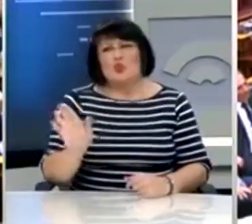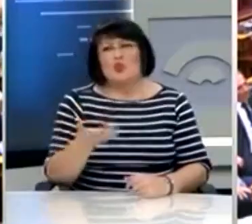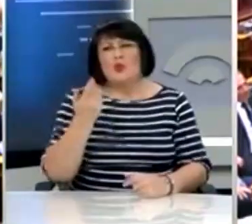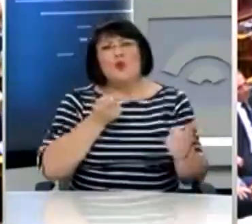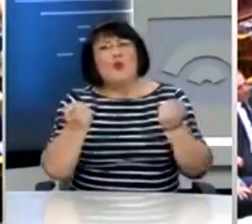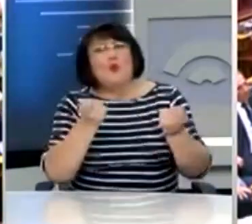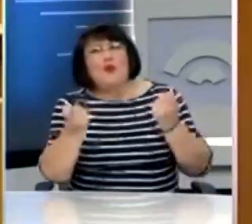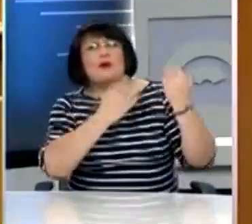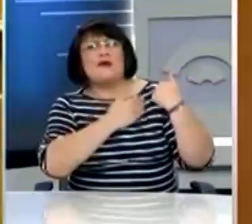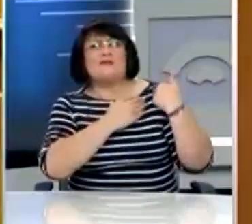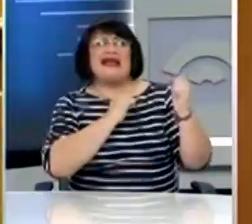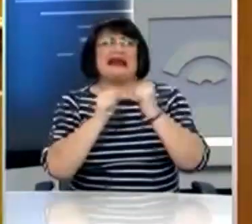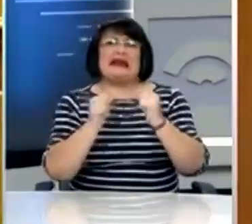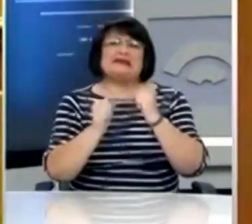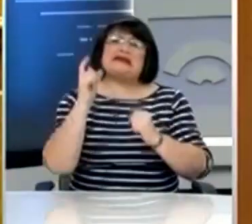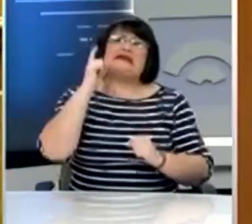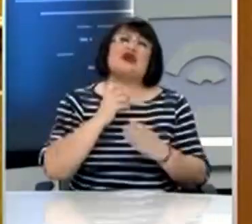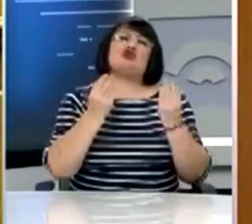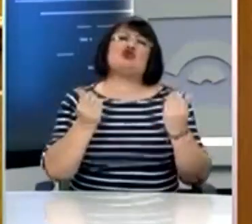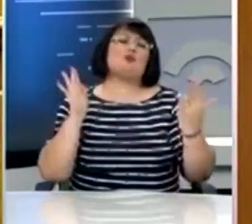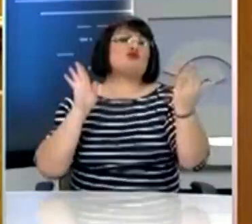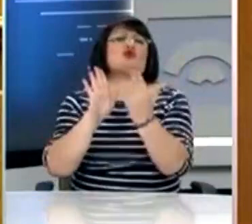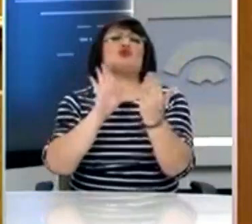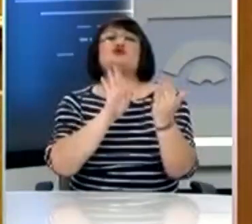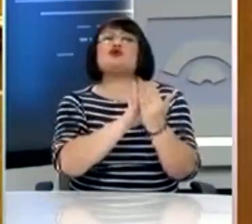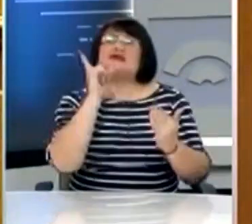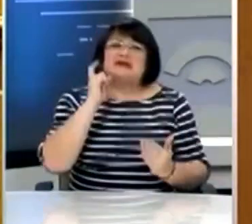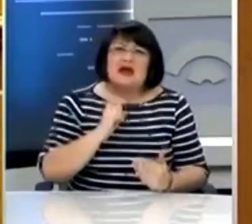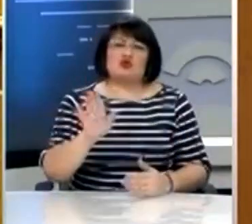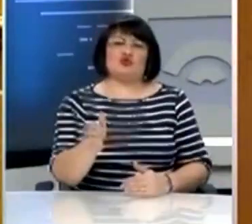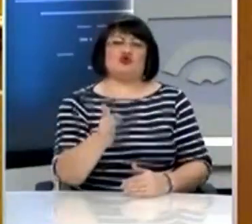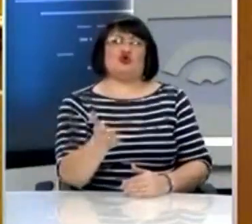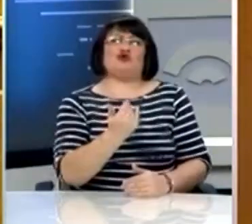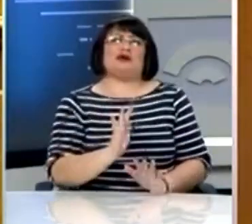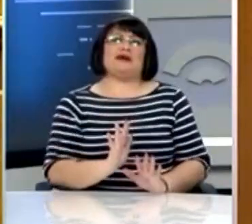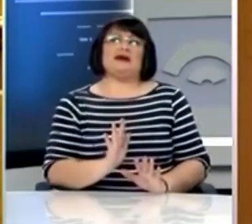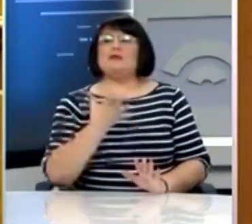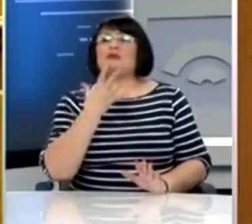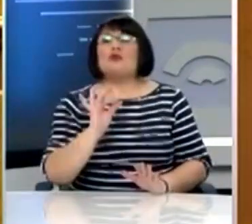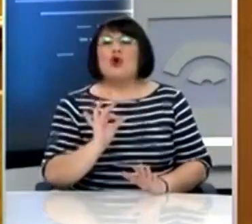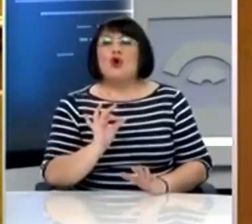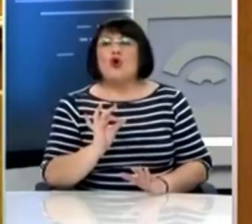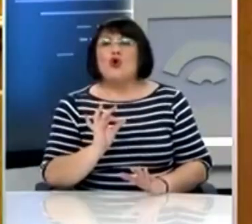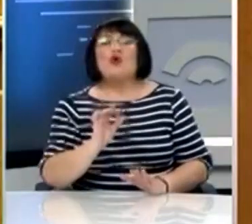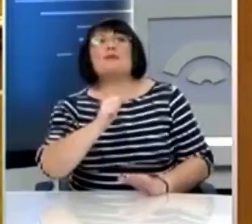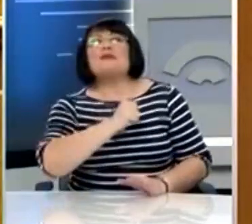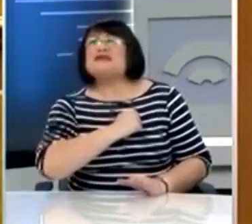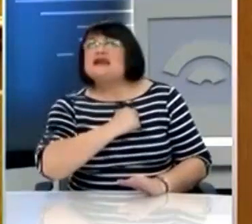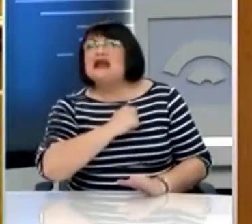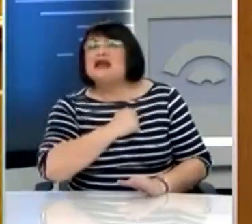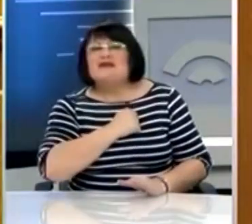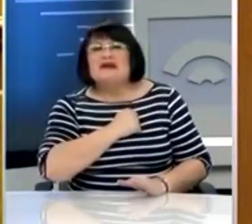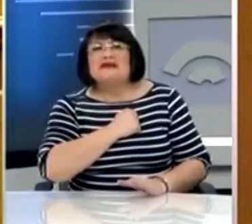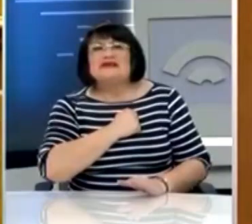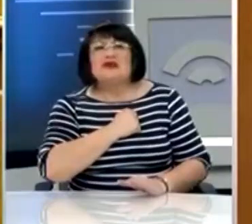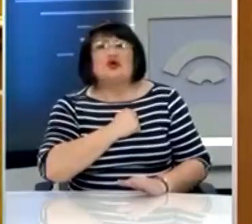διαχειριστεί κρίσεις και γνωρίζαν πώς να τις αντιμετωπίσουν. Προφανώς επειδή θεωρήσατε ότι δεν είναι